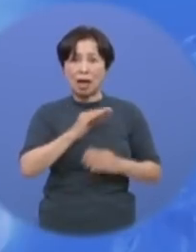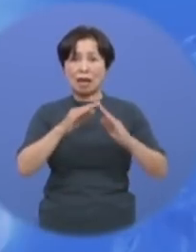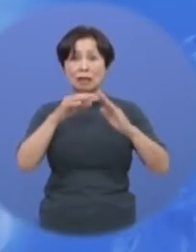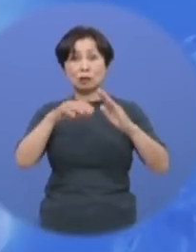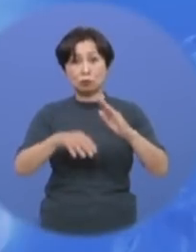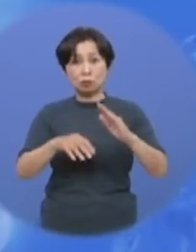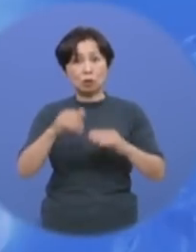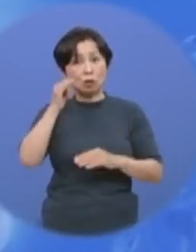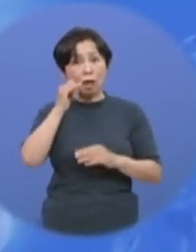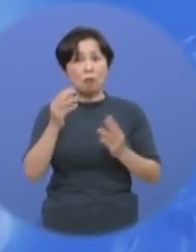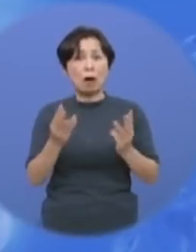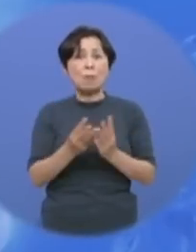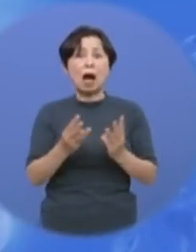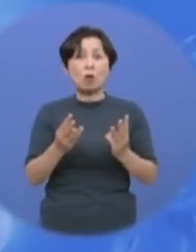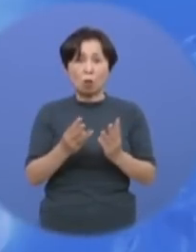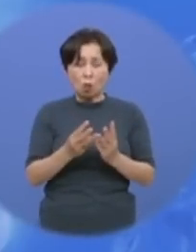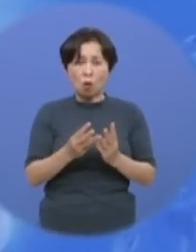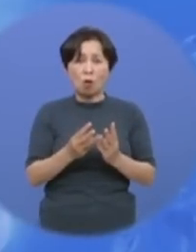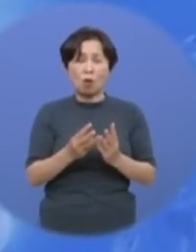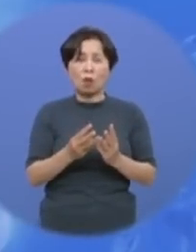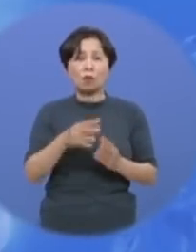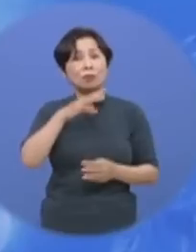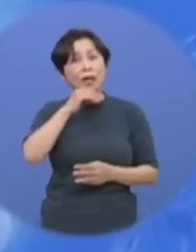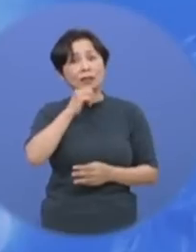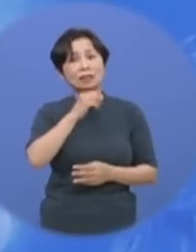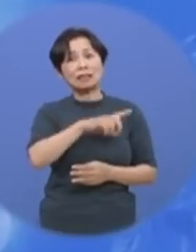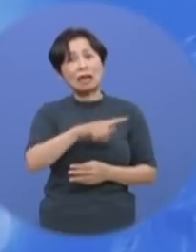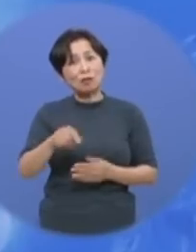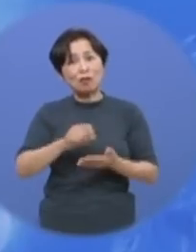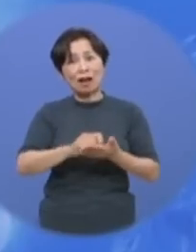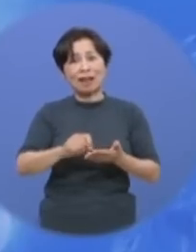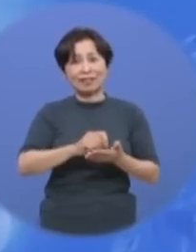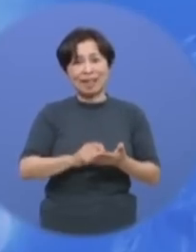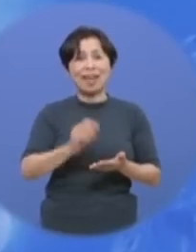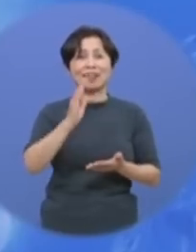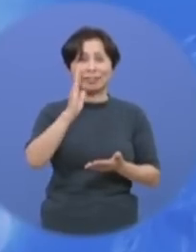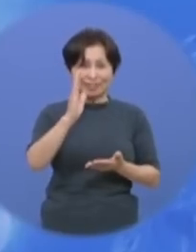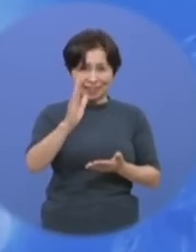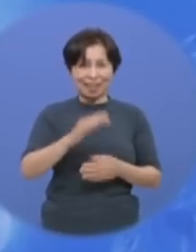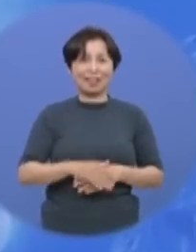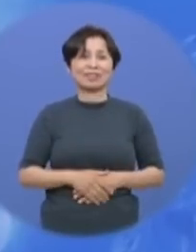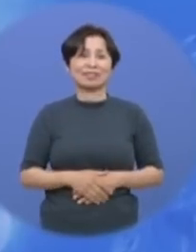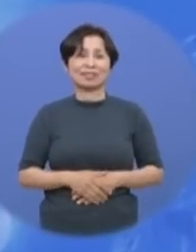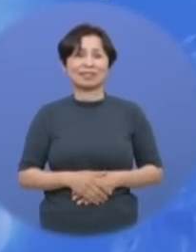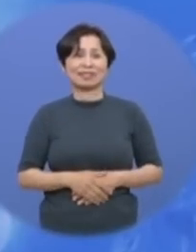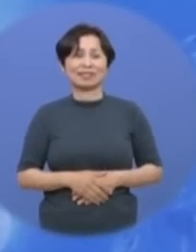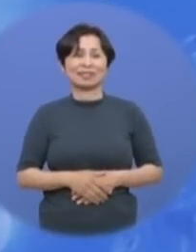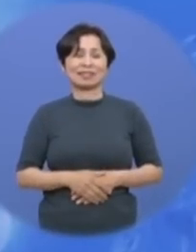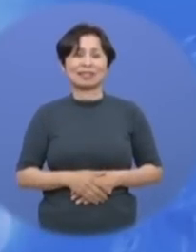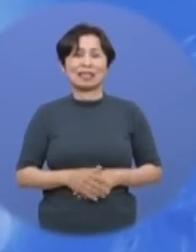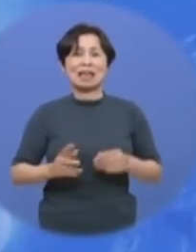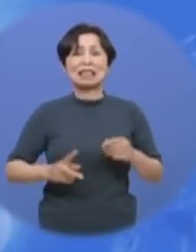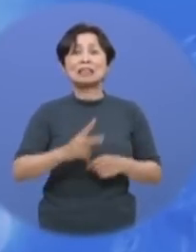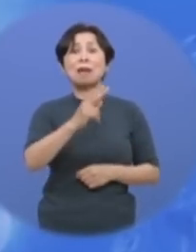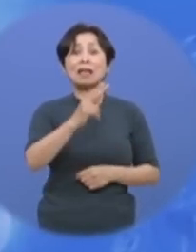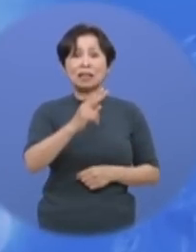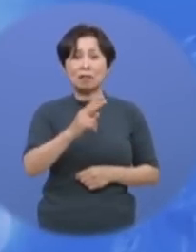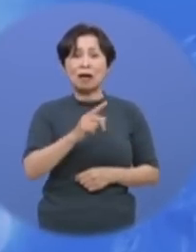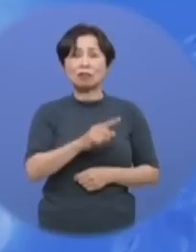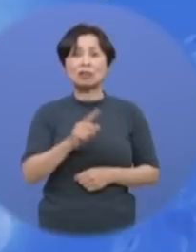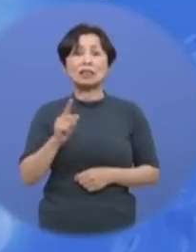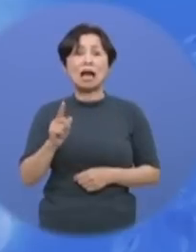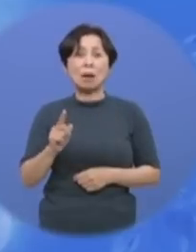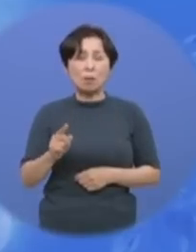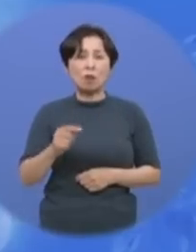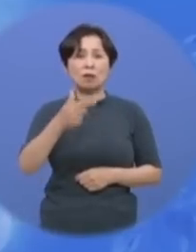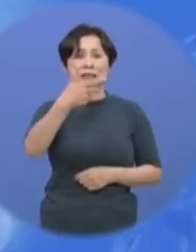電話番号年齢など必要事項をご記入ください締め切りはどちらの